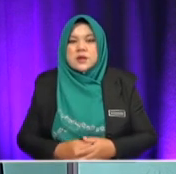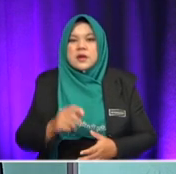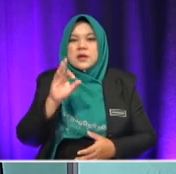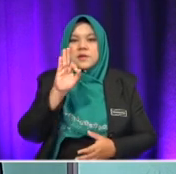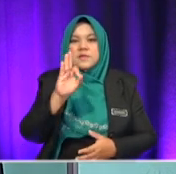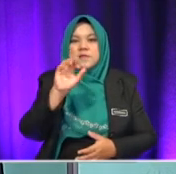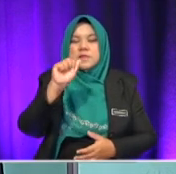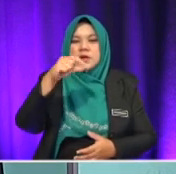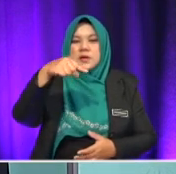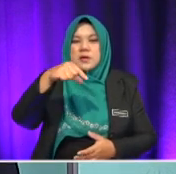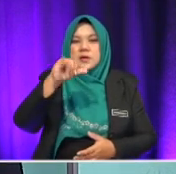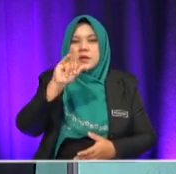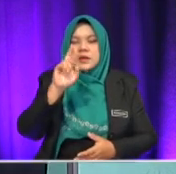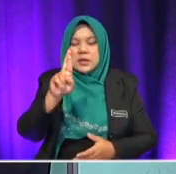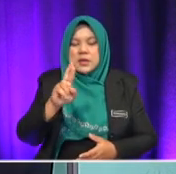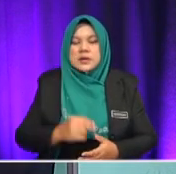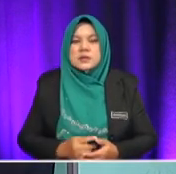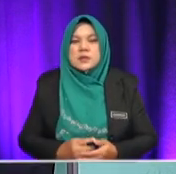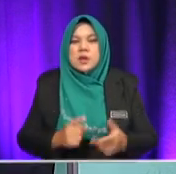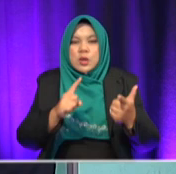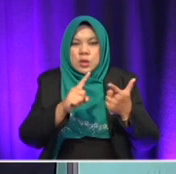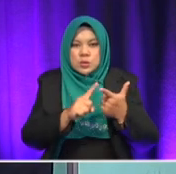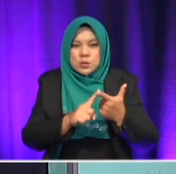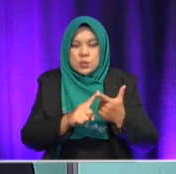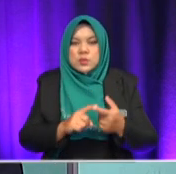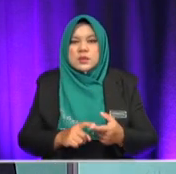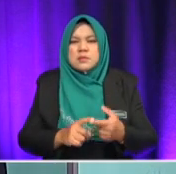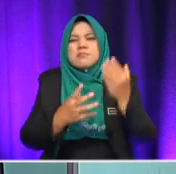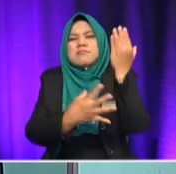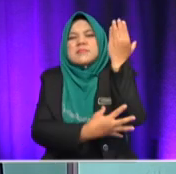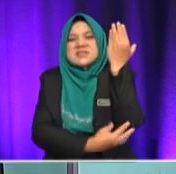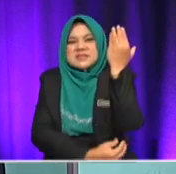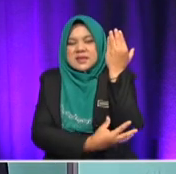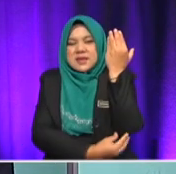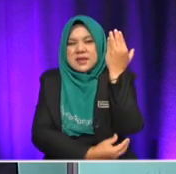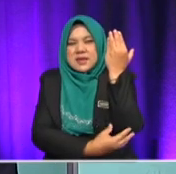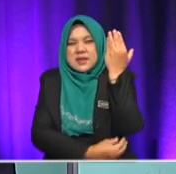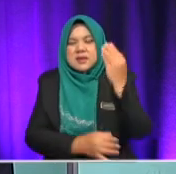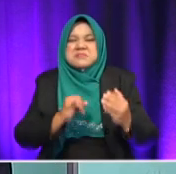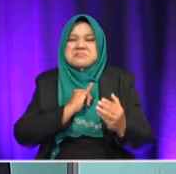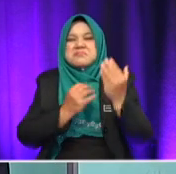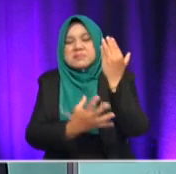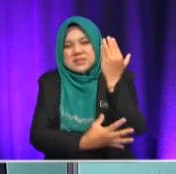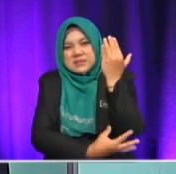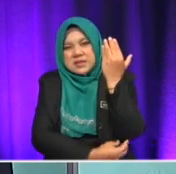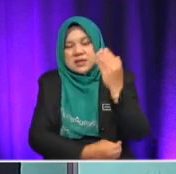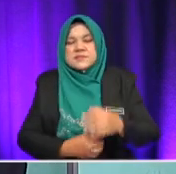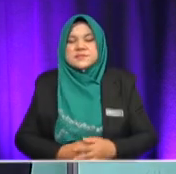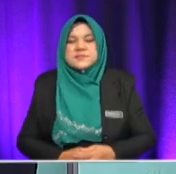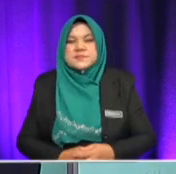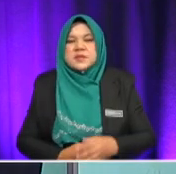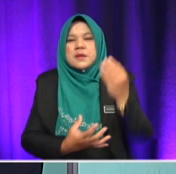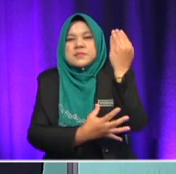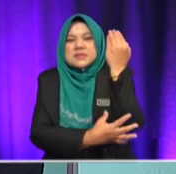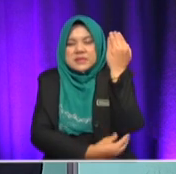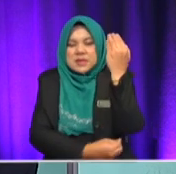Nah ya fakir oke yang kedua miskin eh saya miskin Nah kan kita udah dengarkan Ustaz saya